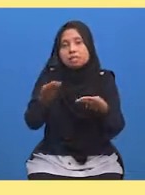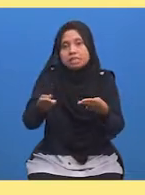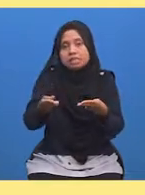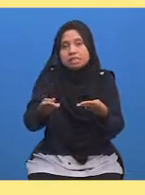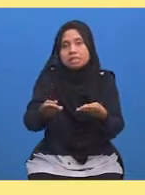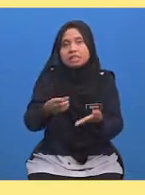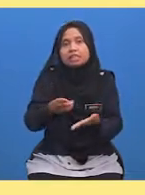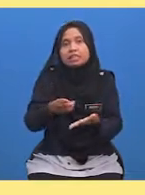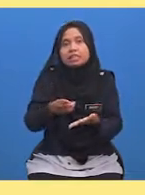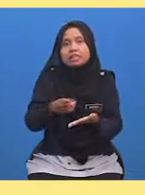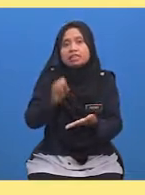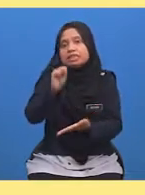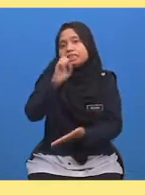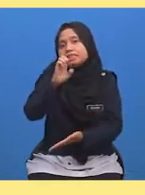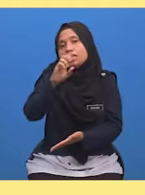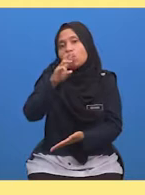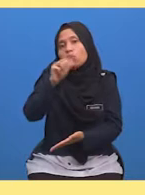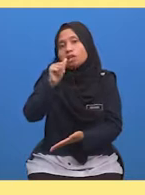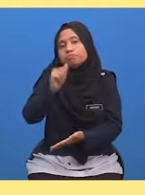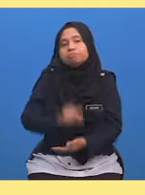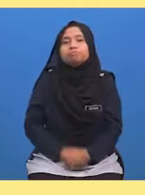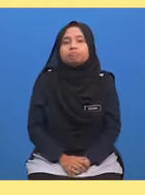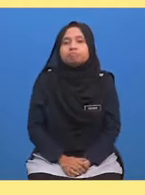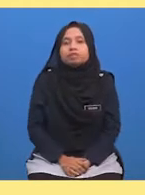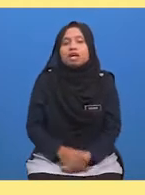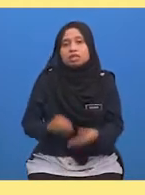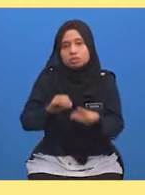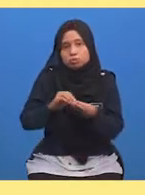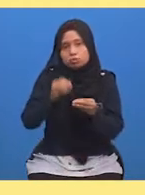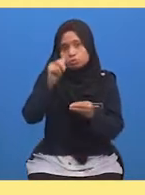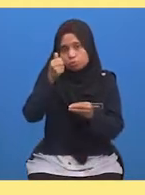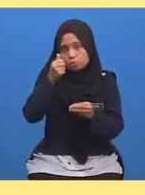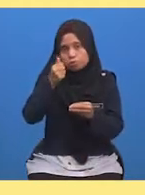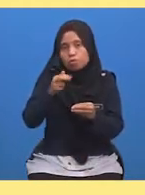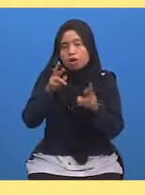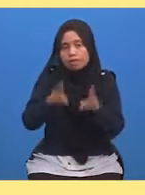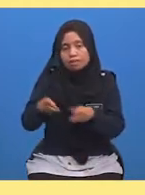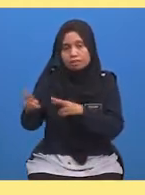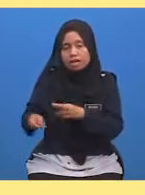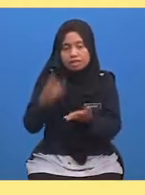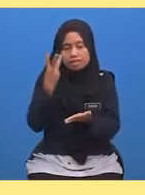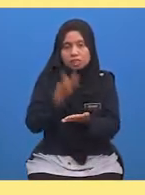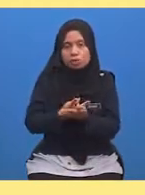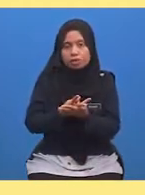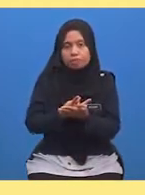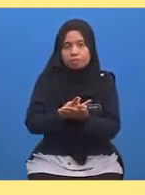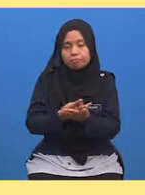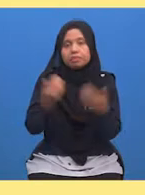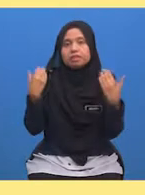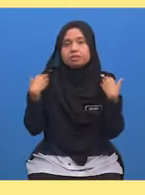disewa atau dipajak. Dan yang kesepuluh, rancangan keuangan,